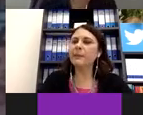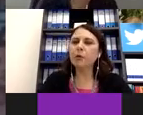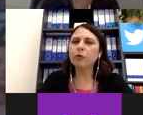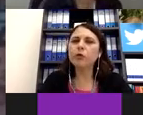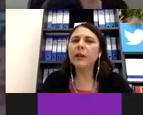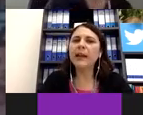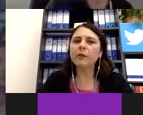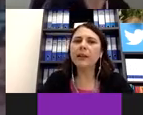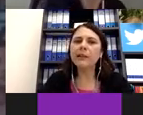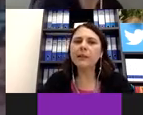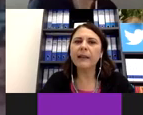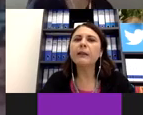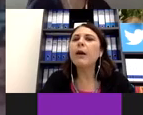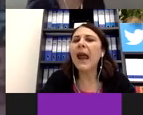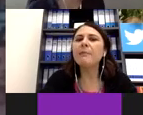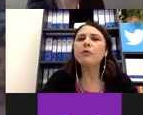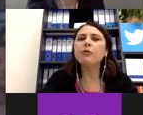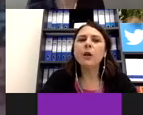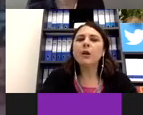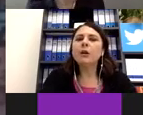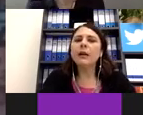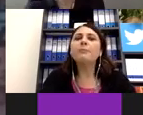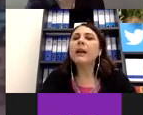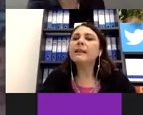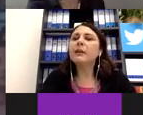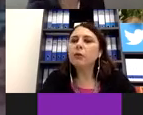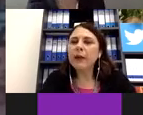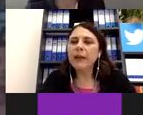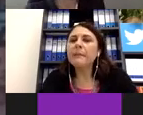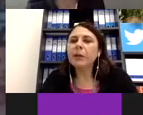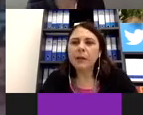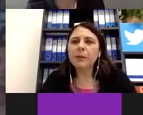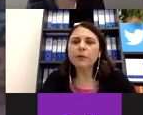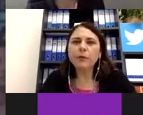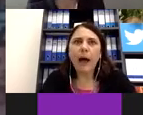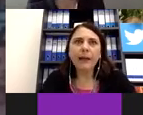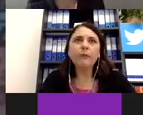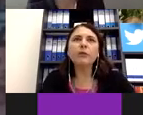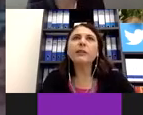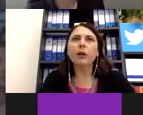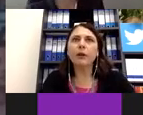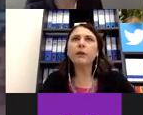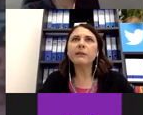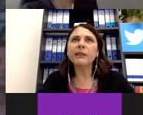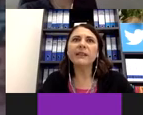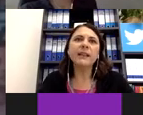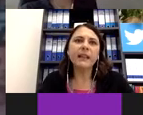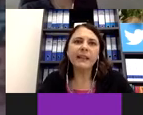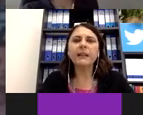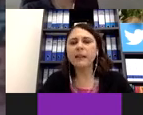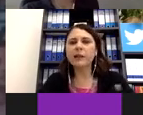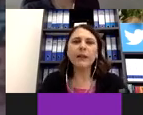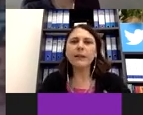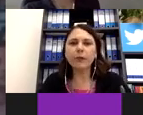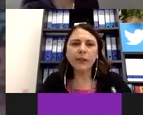inizia il proprio corso chiedendo agli studenti qual è il più eh il più grande errore che le persone possono fare quando si trovano in una situazione di